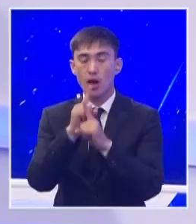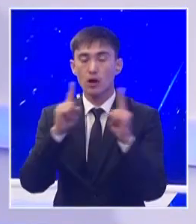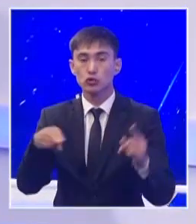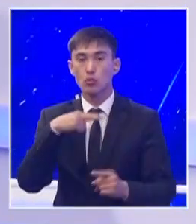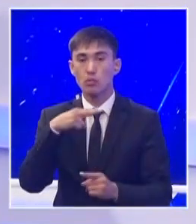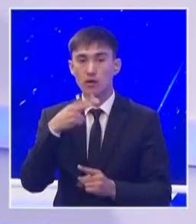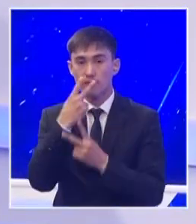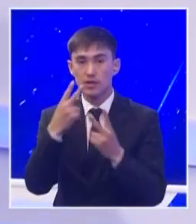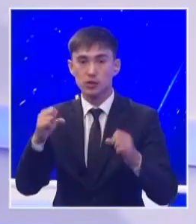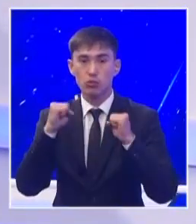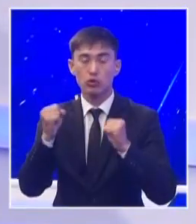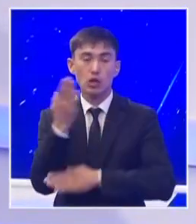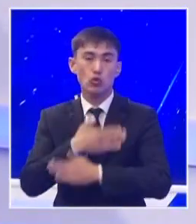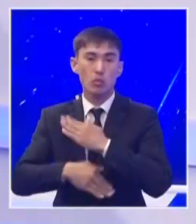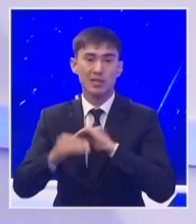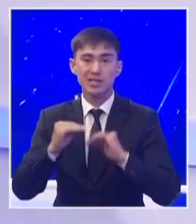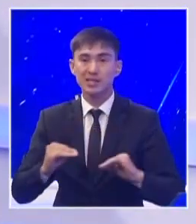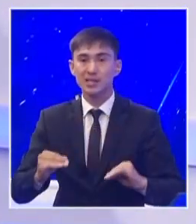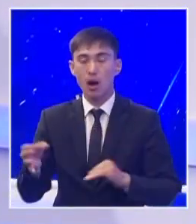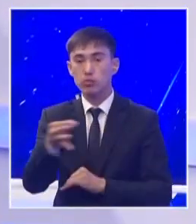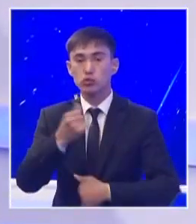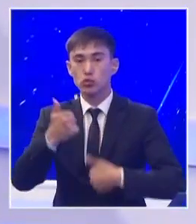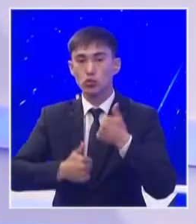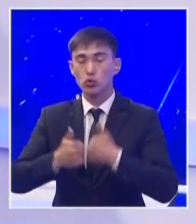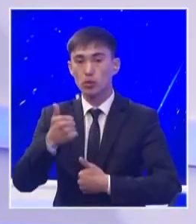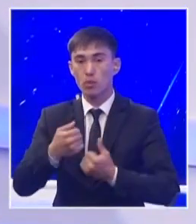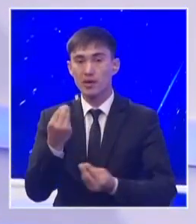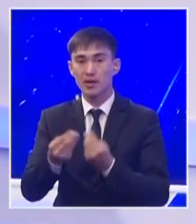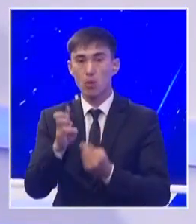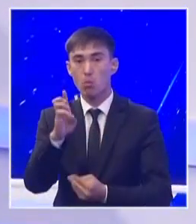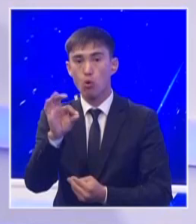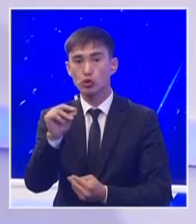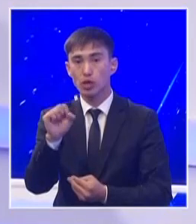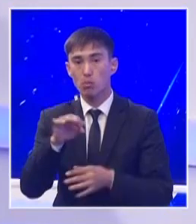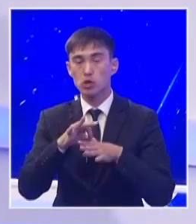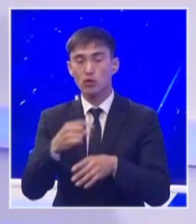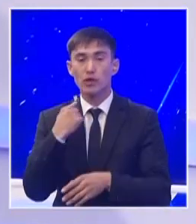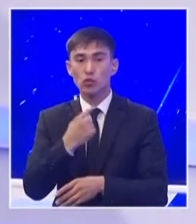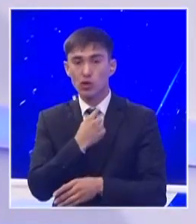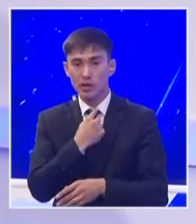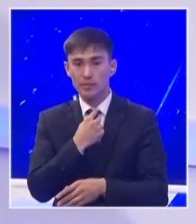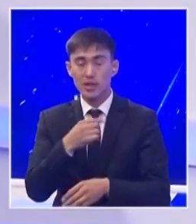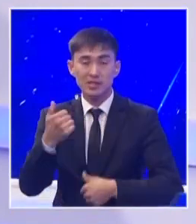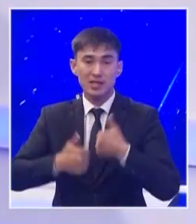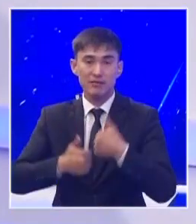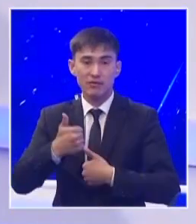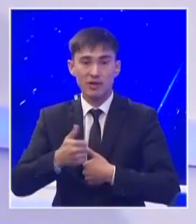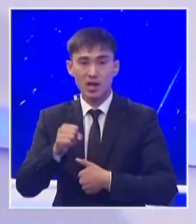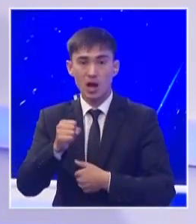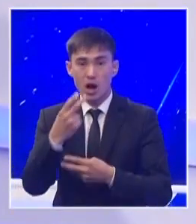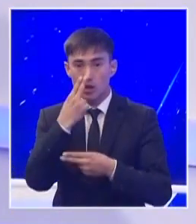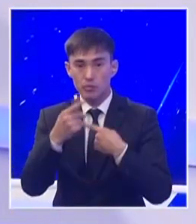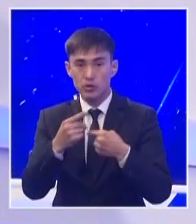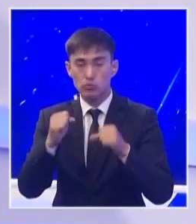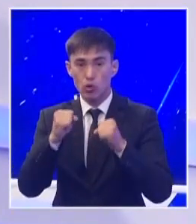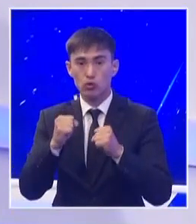Особый вид спорта для особенных детей. Областной турнир по игре «Боча» прошел в Талдыкургане. В соревновании по адаптивному